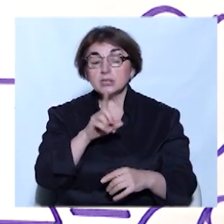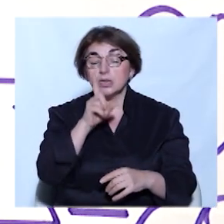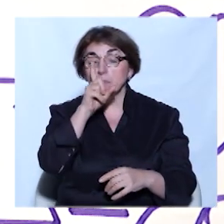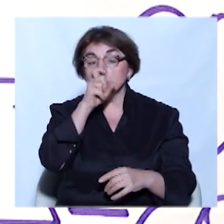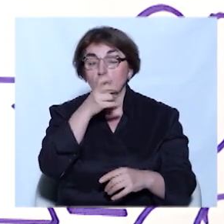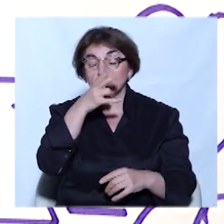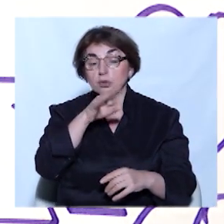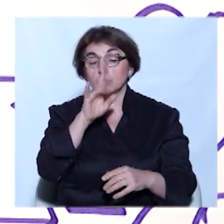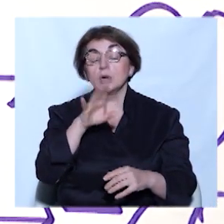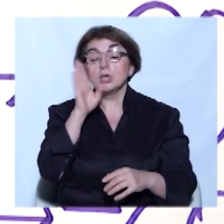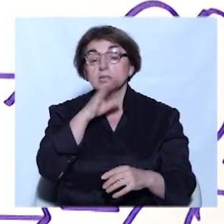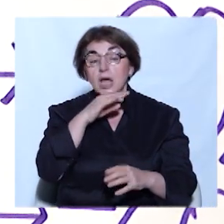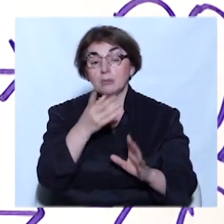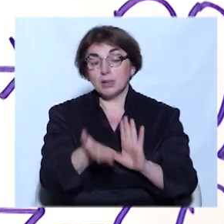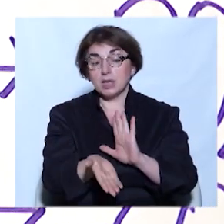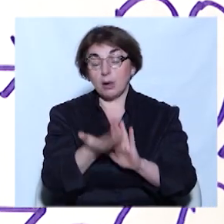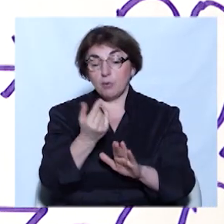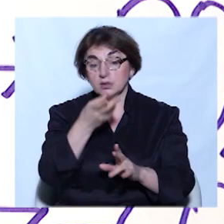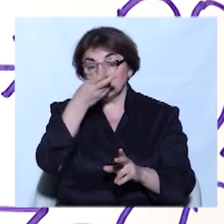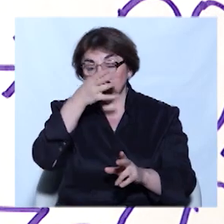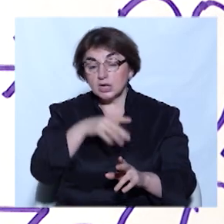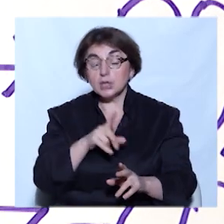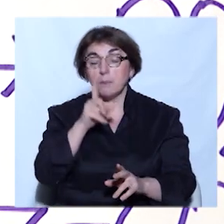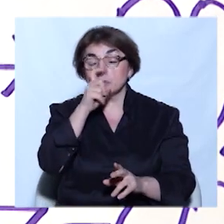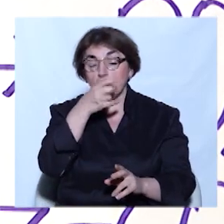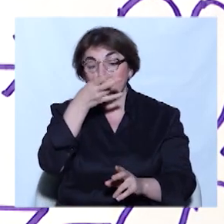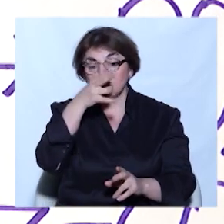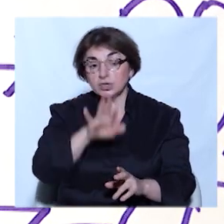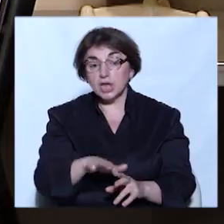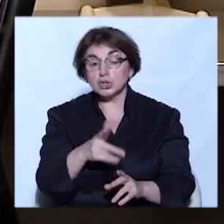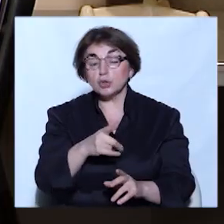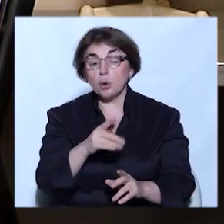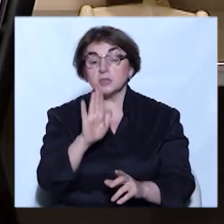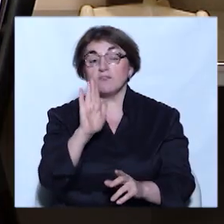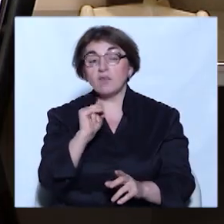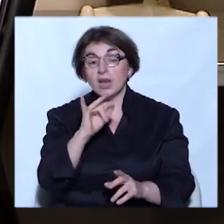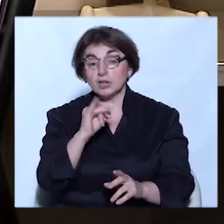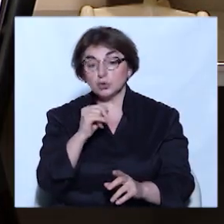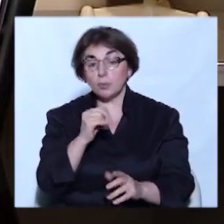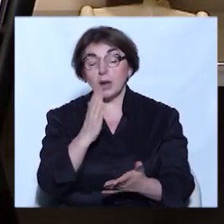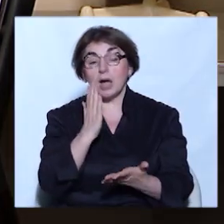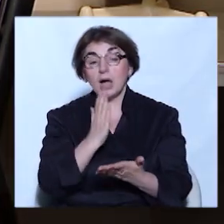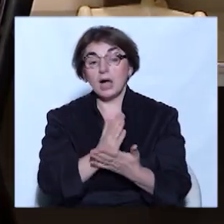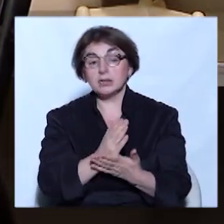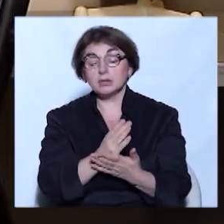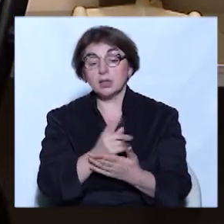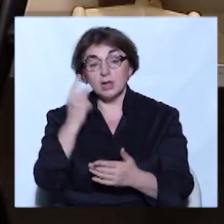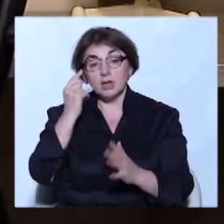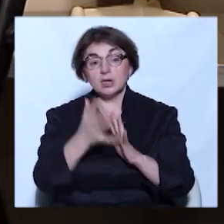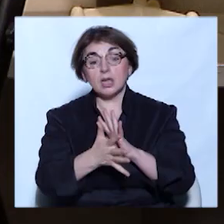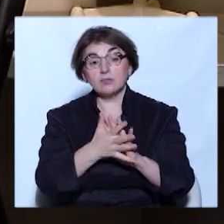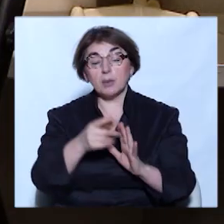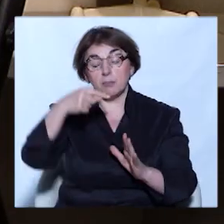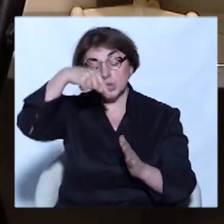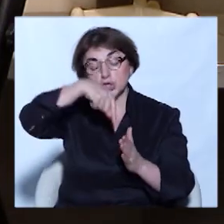წყალბადს ჩამოვაცილებთ, დარჩება მჟაური ნაშთი, რომლის ვალენტობა, ნაშთის ვალენტობა განისაზღვრება მასში